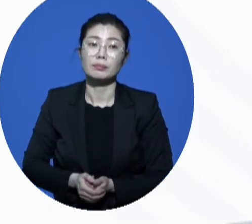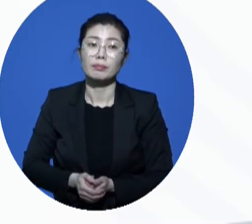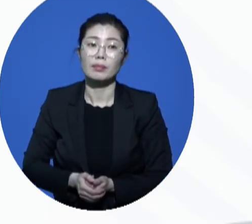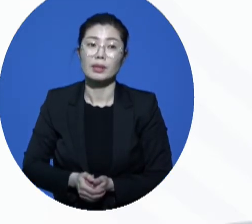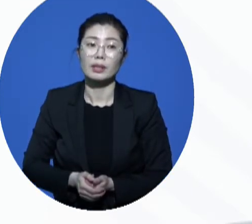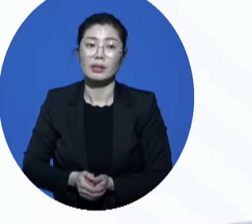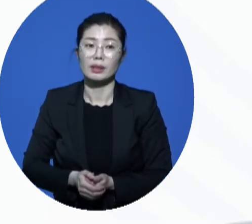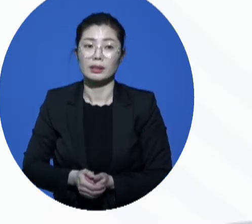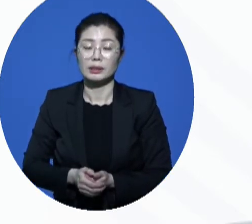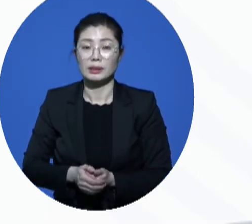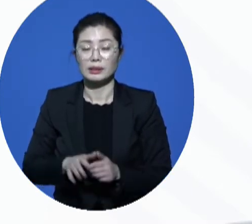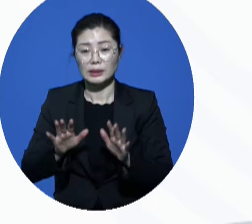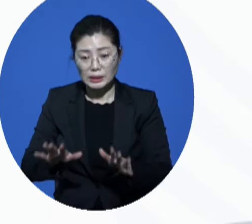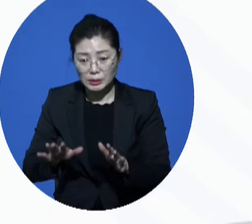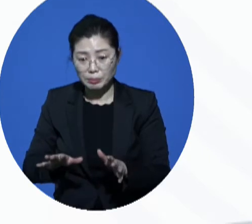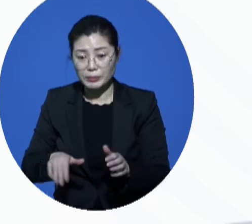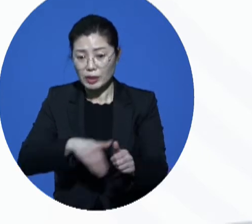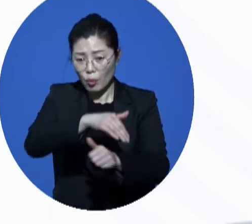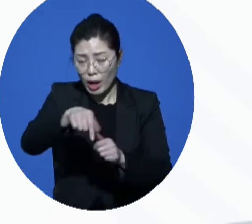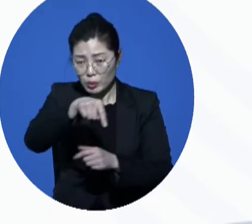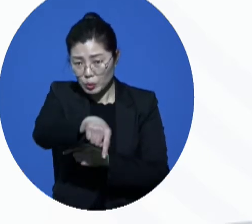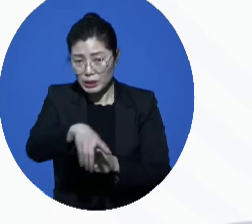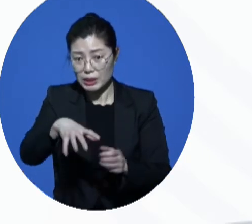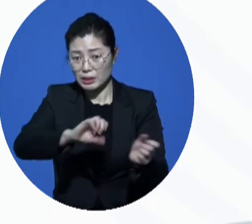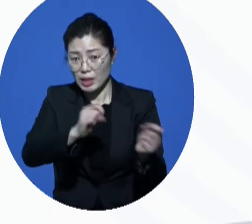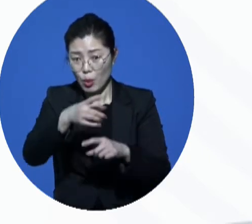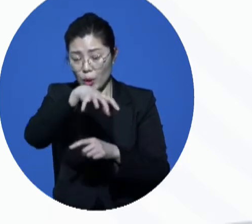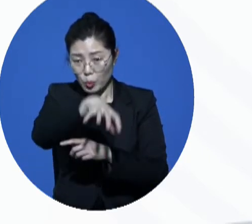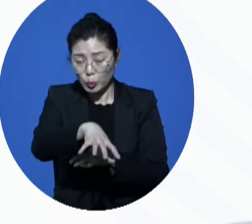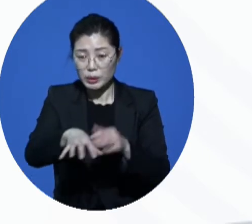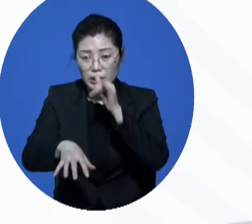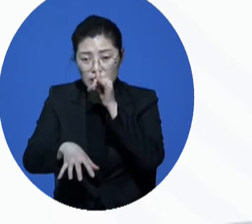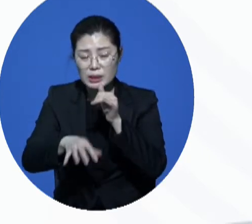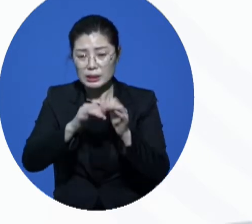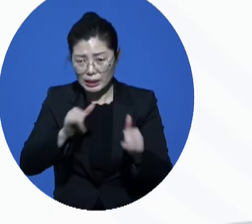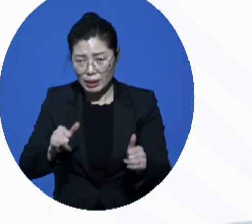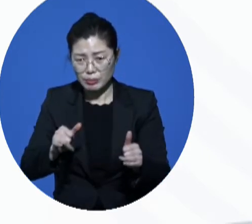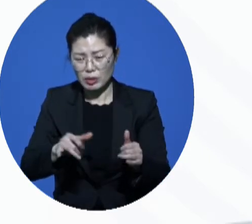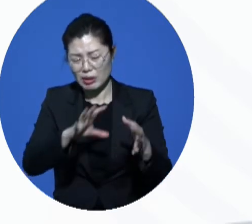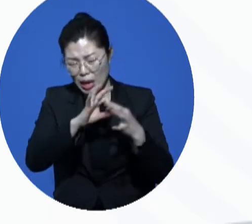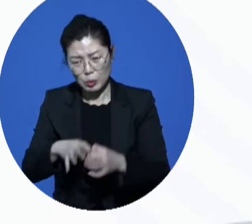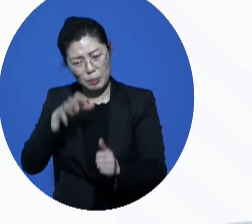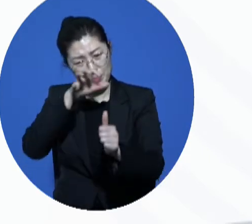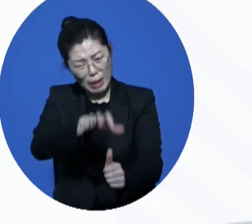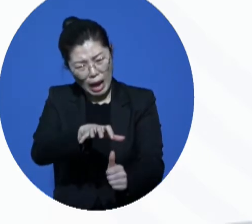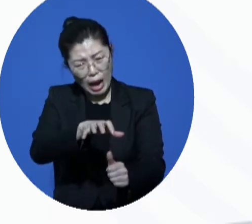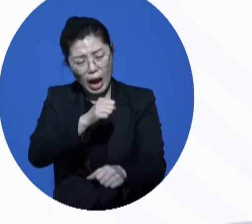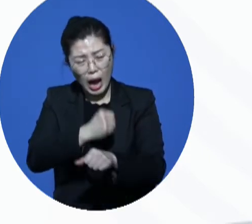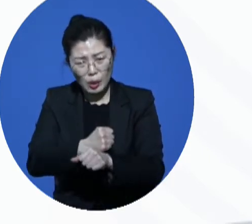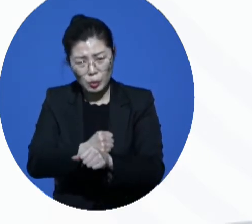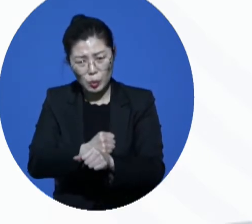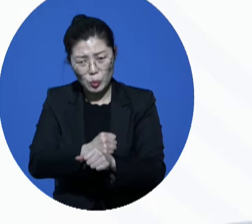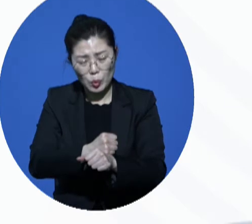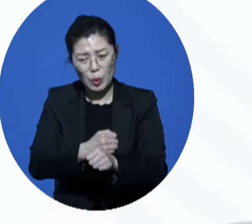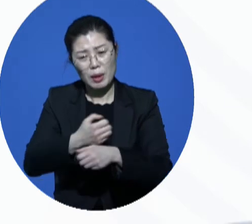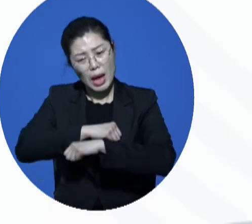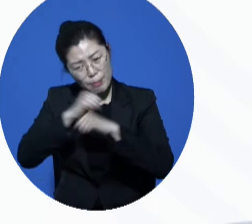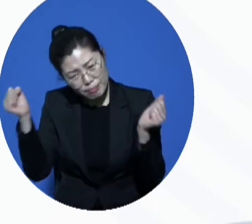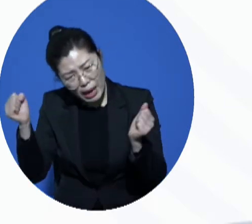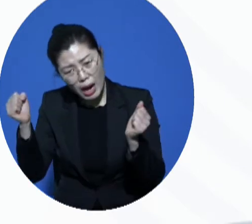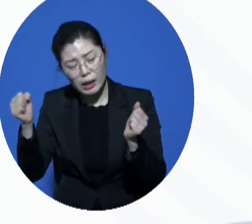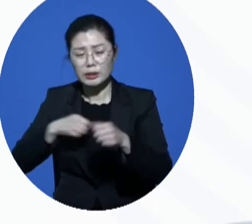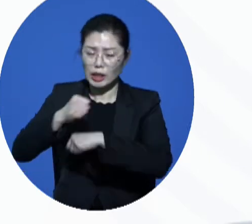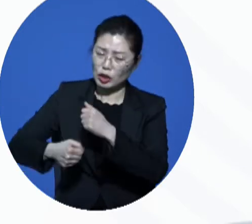넓은 노동시장의 역동들이 이들을 이 감금의 회로망에 지속적으로 가두고 누구도 이들을 연대나 해방,